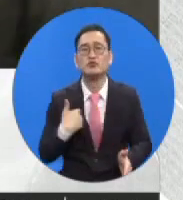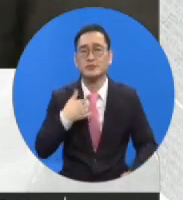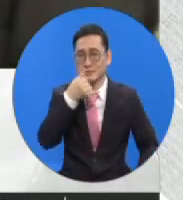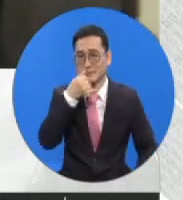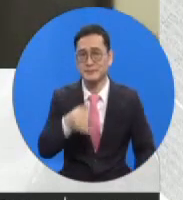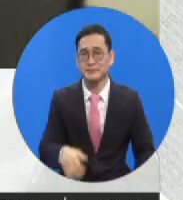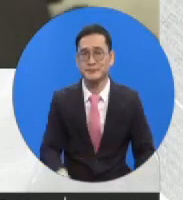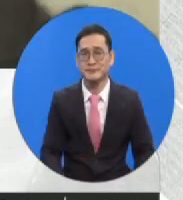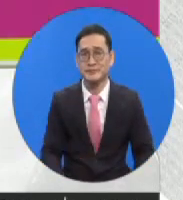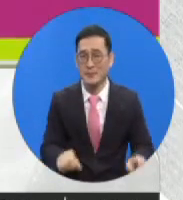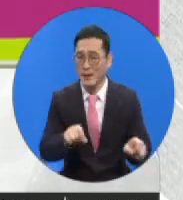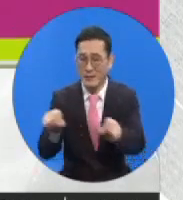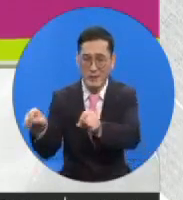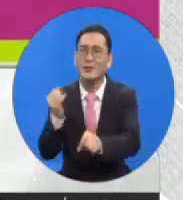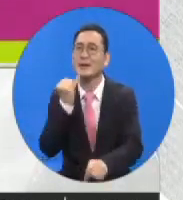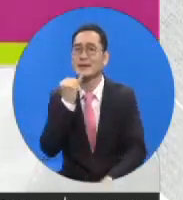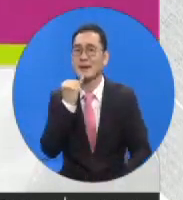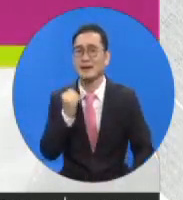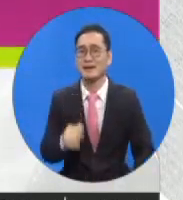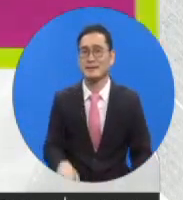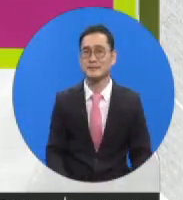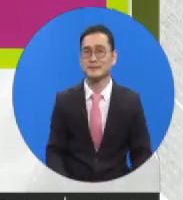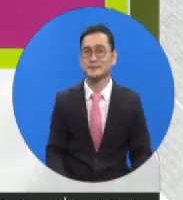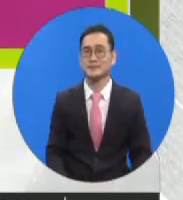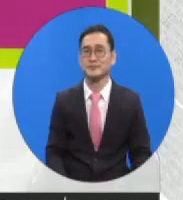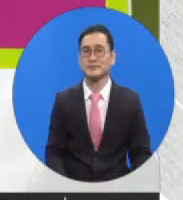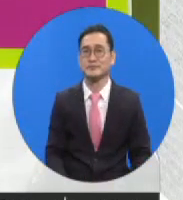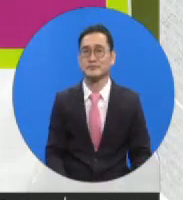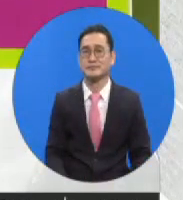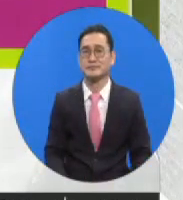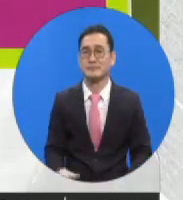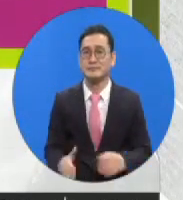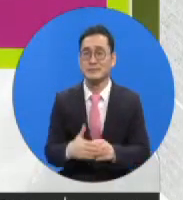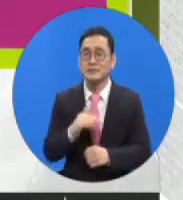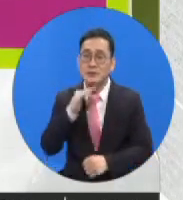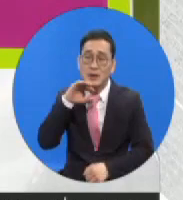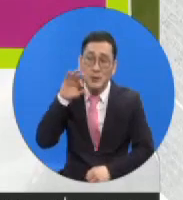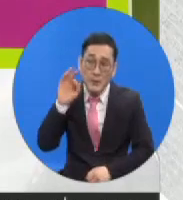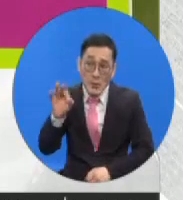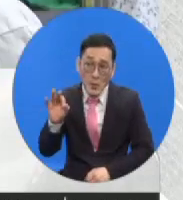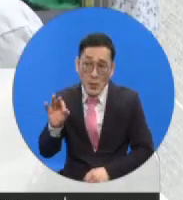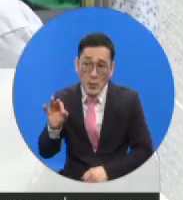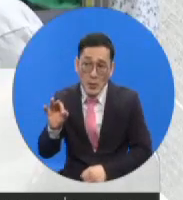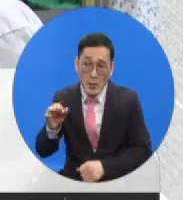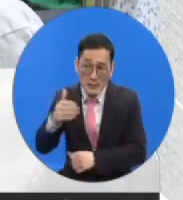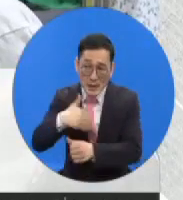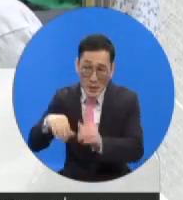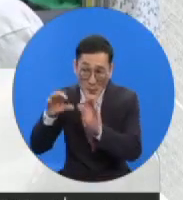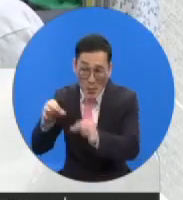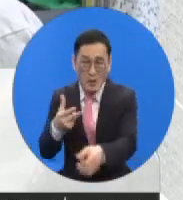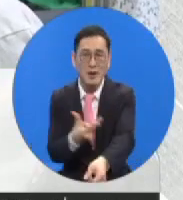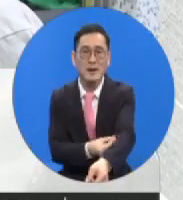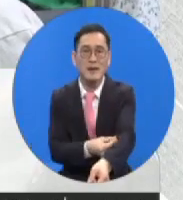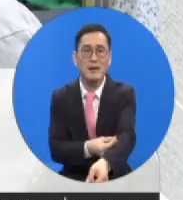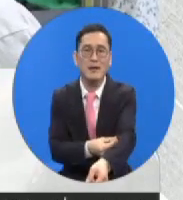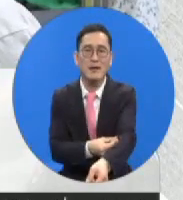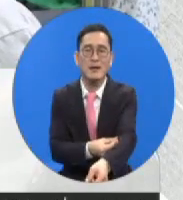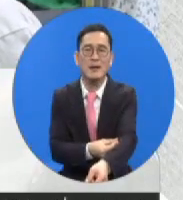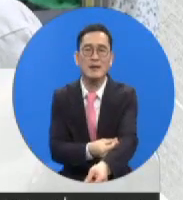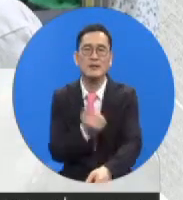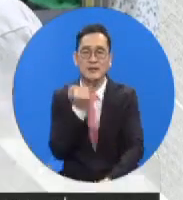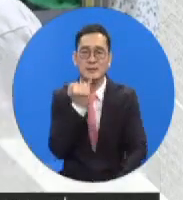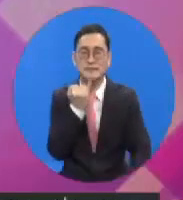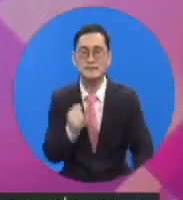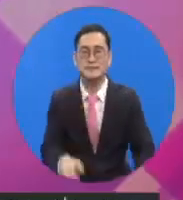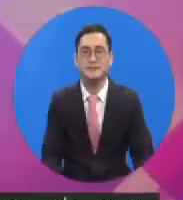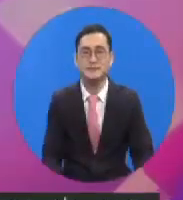상황을 지켜보고 정부의 발표도 지켜보고 전문가들의 의견도 참조를 해서 판단을 하시는 게 어떨까 이런 생각을 가지고 있습니다. 그렇군요. 자